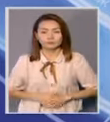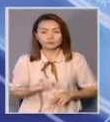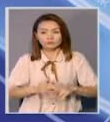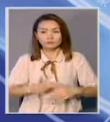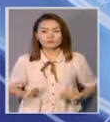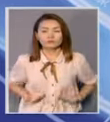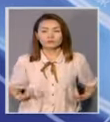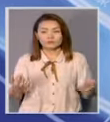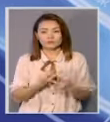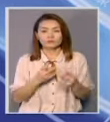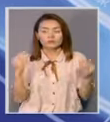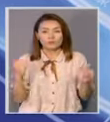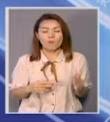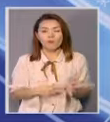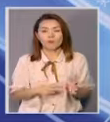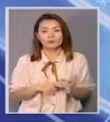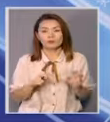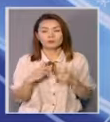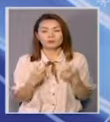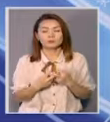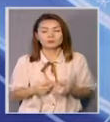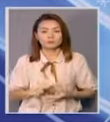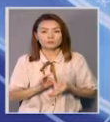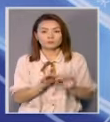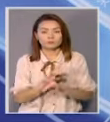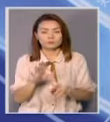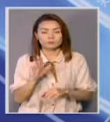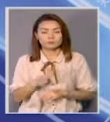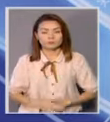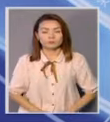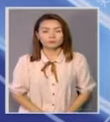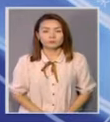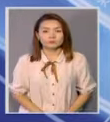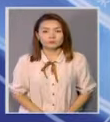Поэтому жители требуют снижения стоимости комиссии. Подробности в видеоматериале.